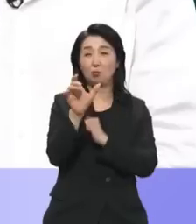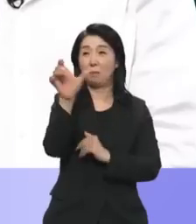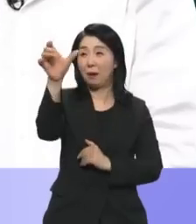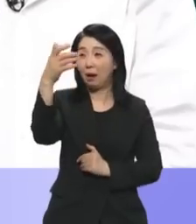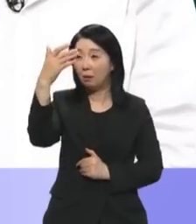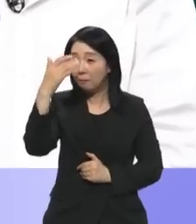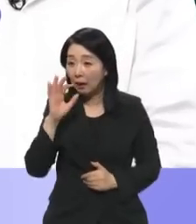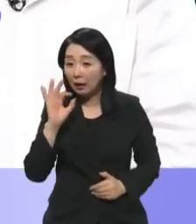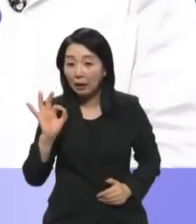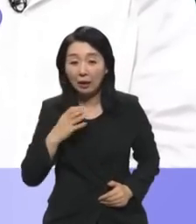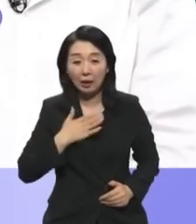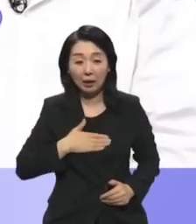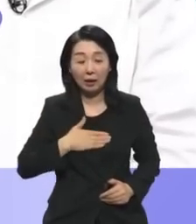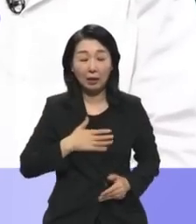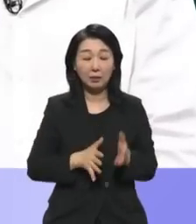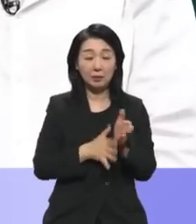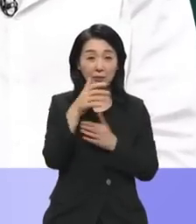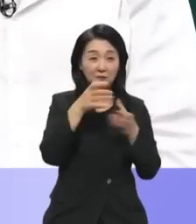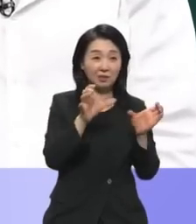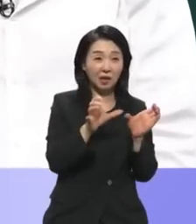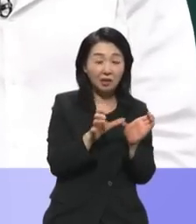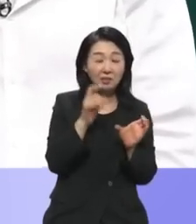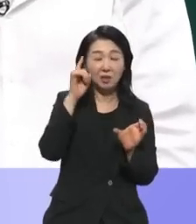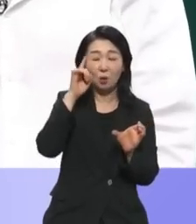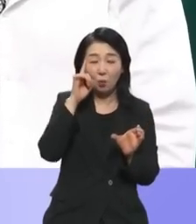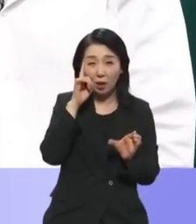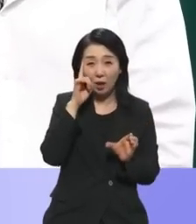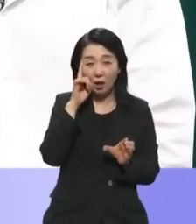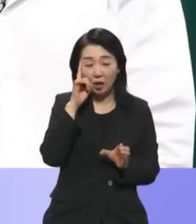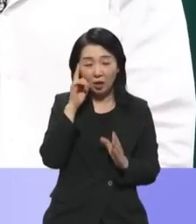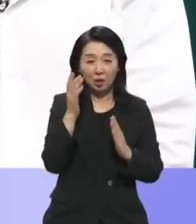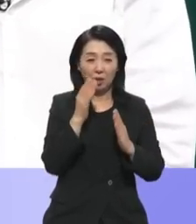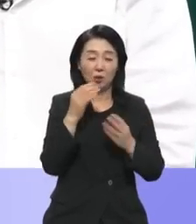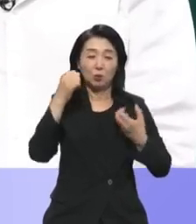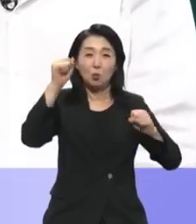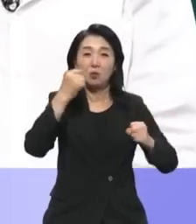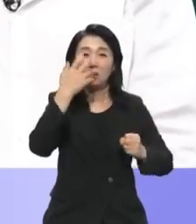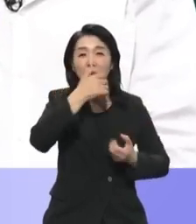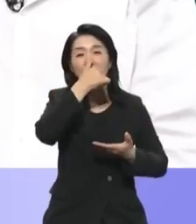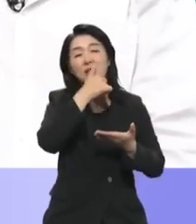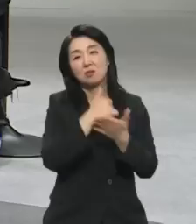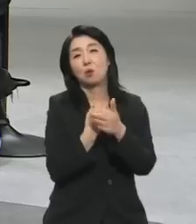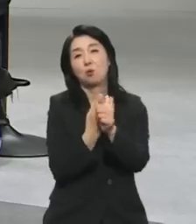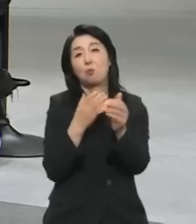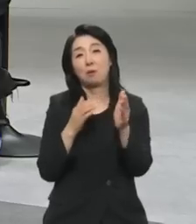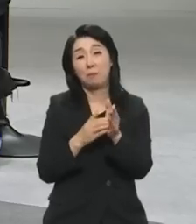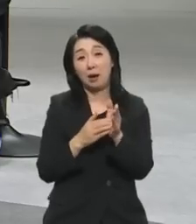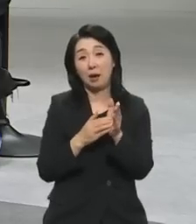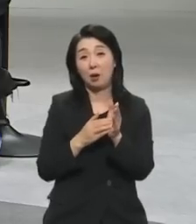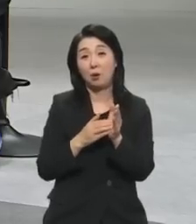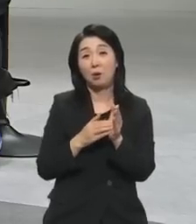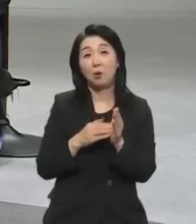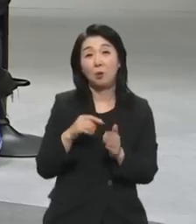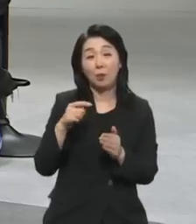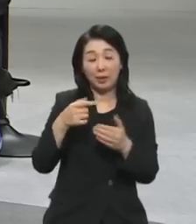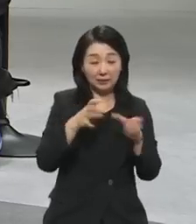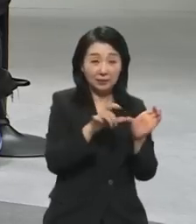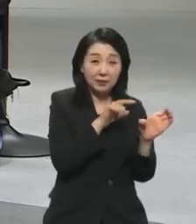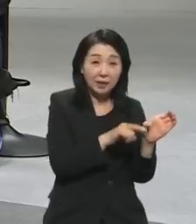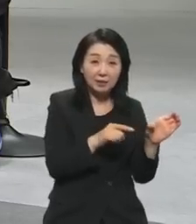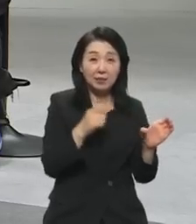시민 단체가 화살을 공연 음란죄로 고발하는 일이 있었습니다네 그 시민단체가 이제 학생 학부모 인권 연대인데